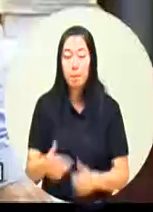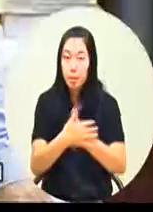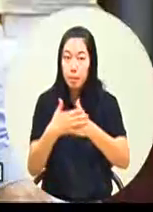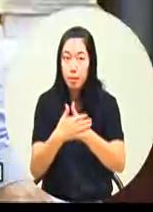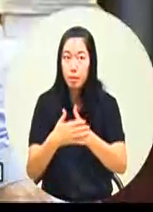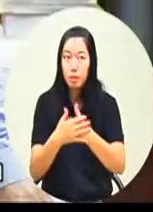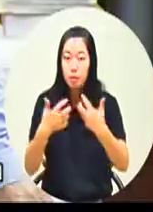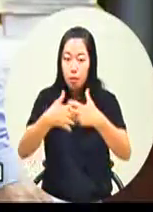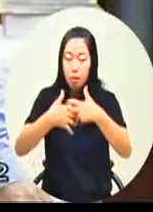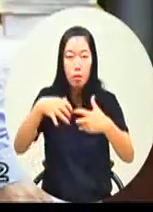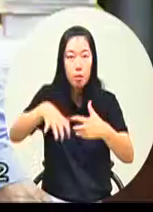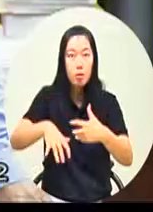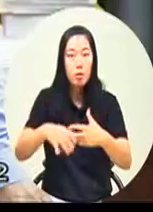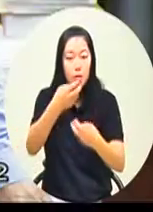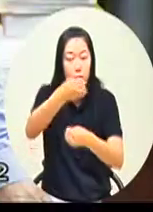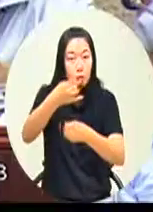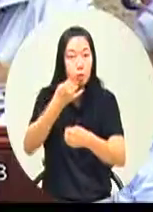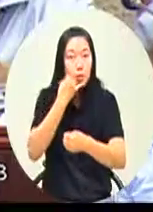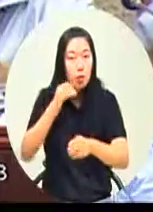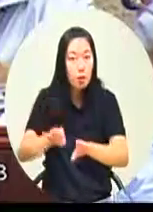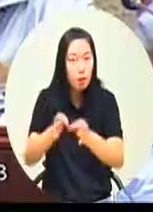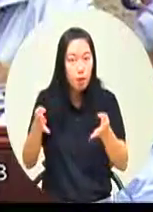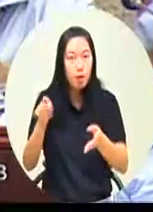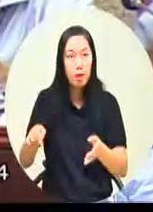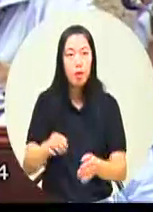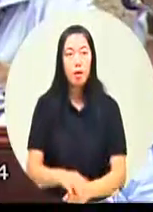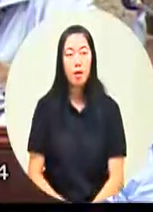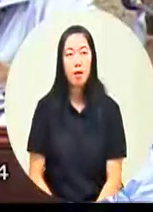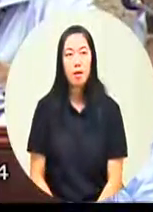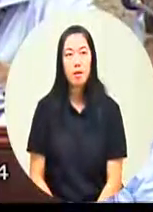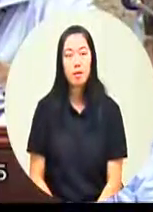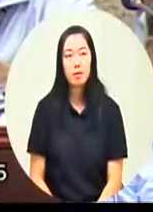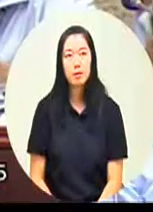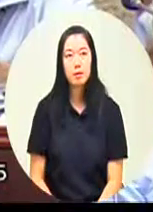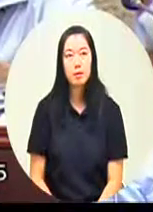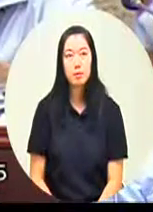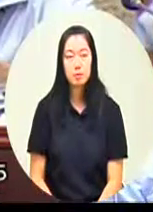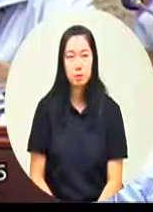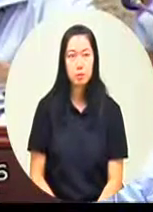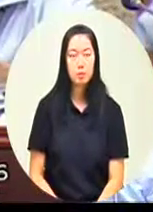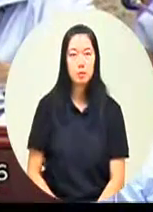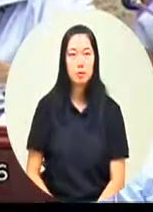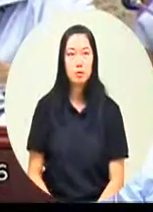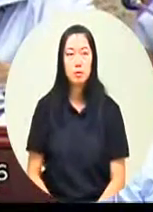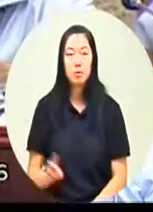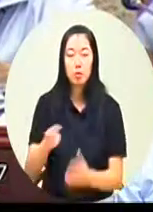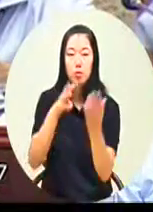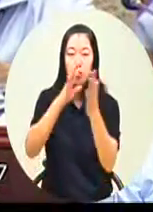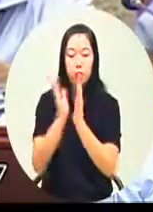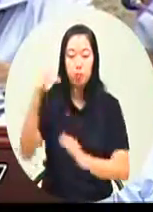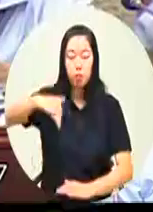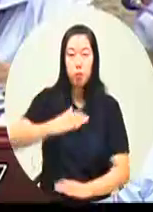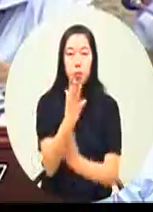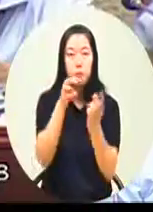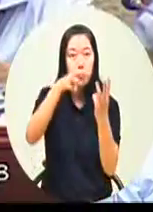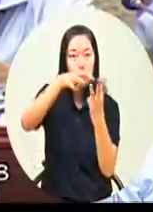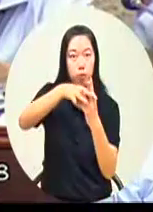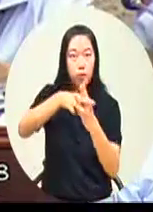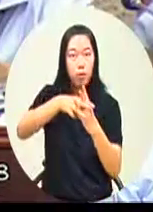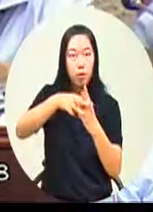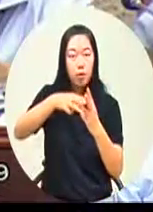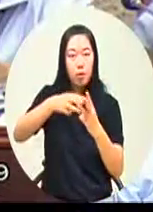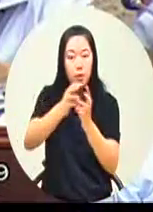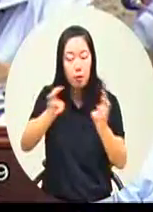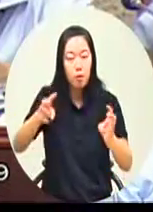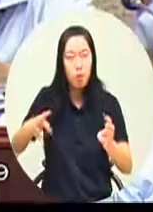也开始用 因此嘛，潮州线的部分它是只有维修厂，它没有驻车区，那没有驻车区的情形之